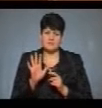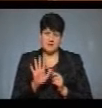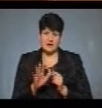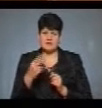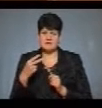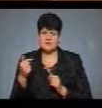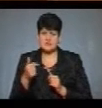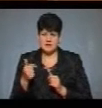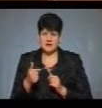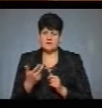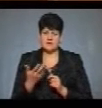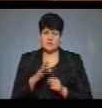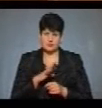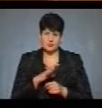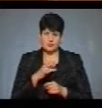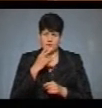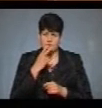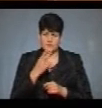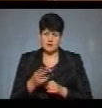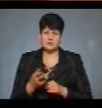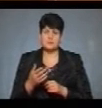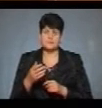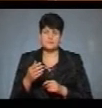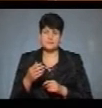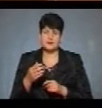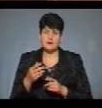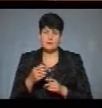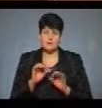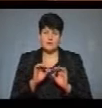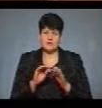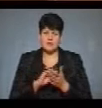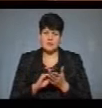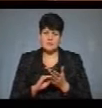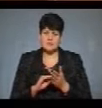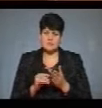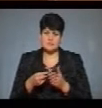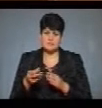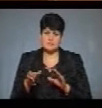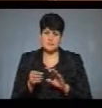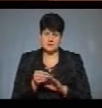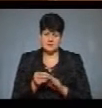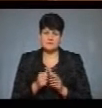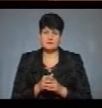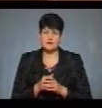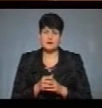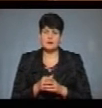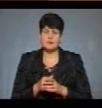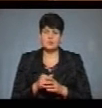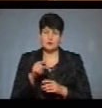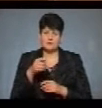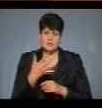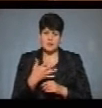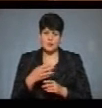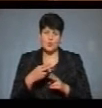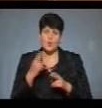речовини бурого кольору, які були поміщені до паперового конверту з відповідними пояснювальним написом та скріпленим підписом понятих. Об'єкт номер 5. Кухонний